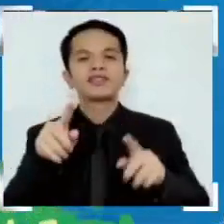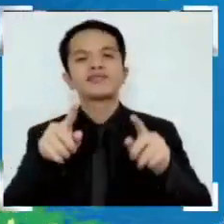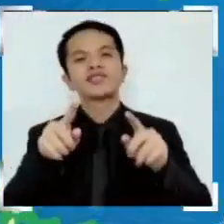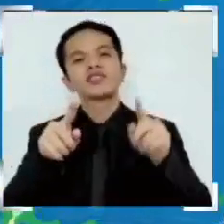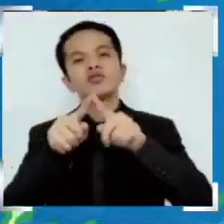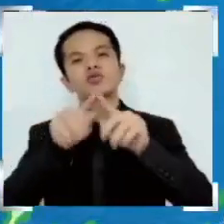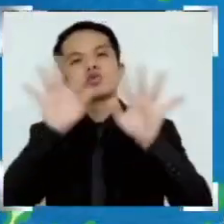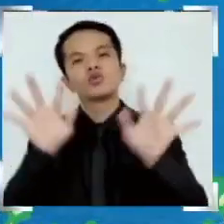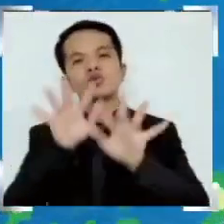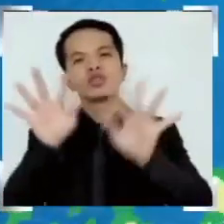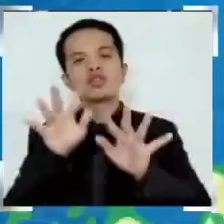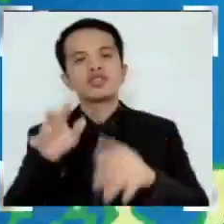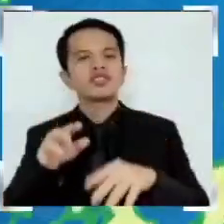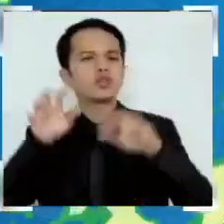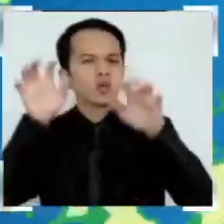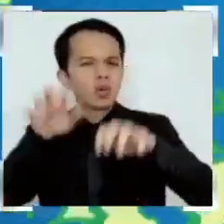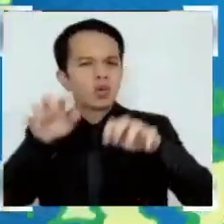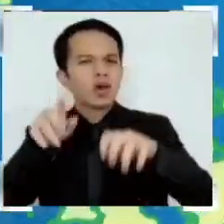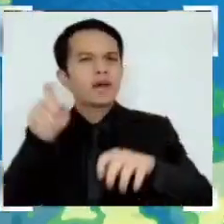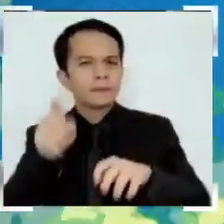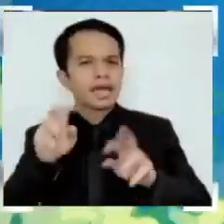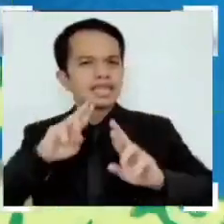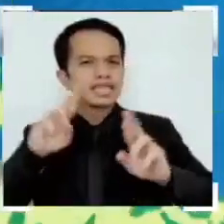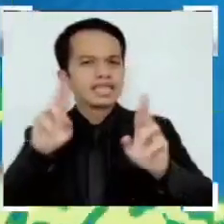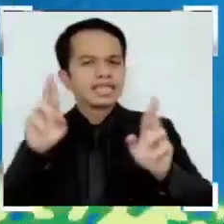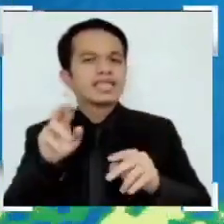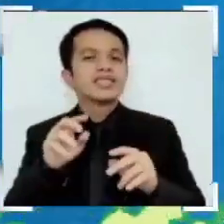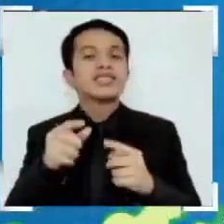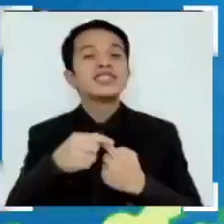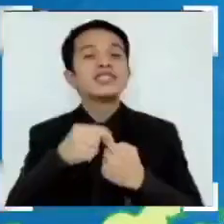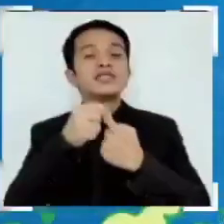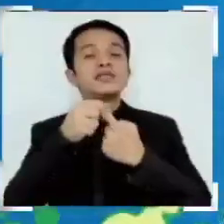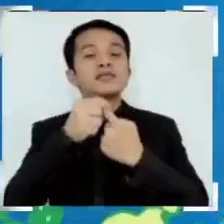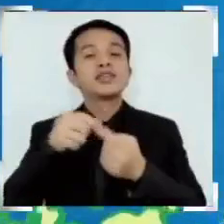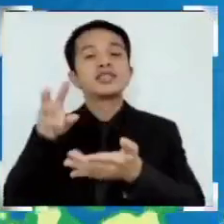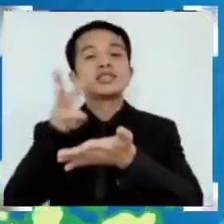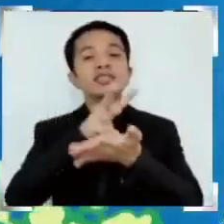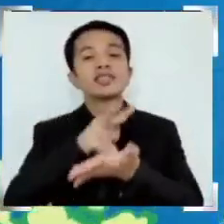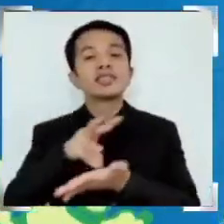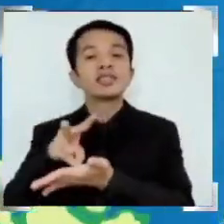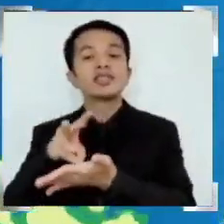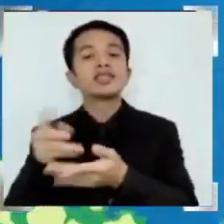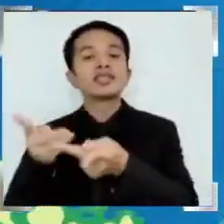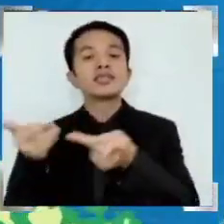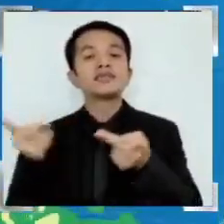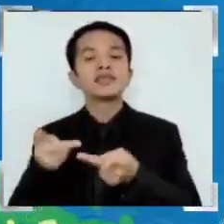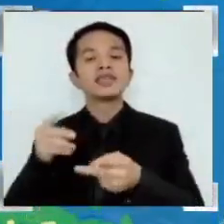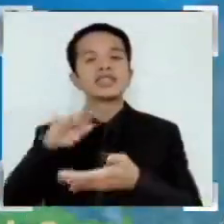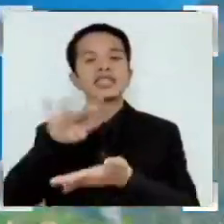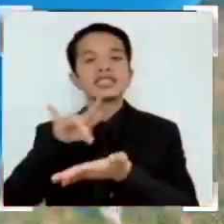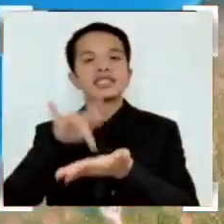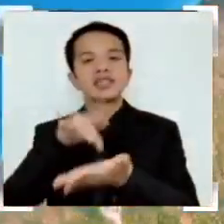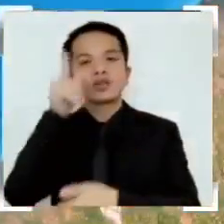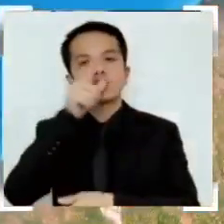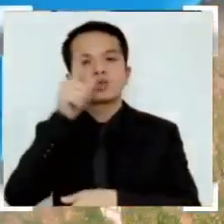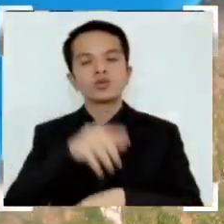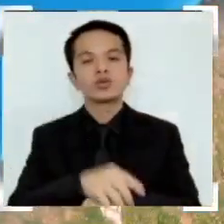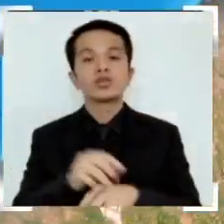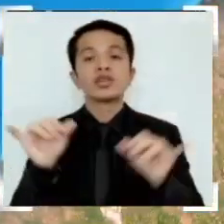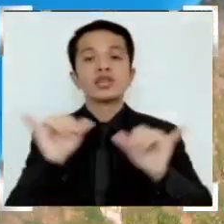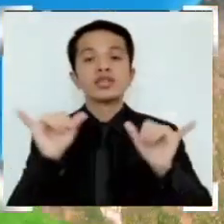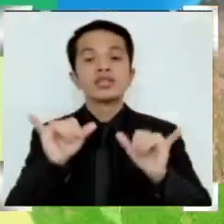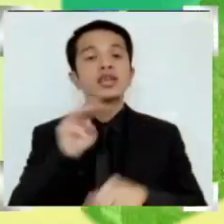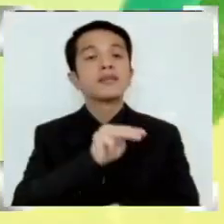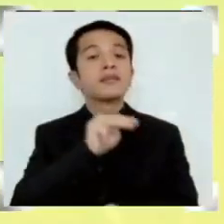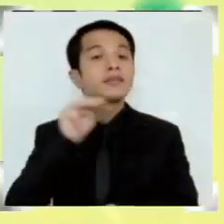ulan po ang dapat paghandaan, lalong-lalo na dito sa ilang bahagi po yan ng Central Luzon. At dito naman sa Metro Manila